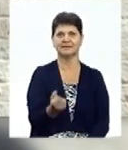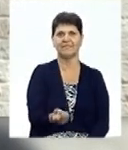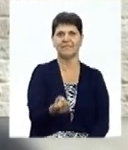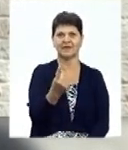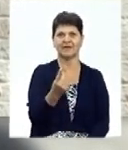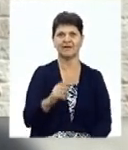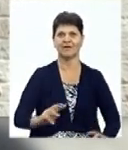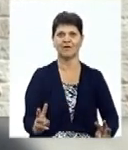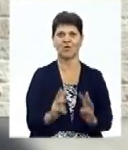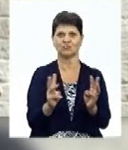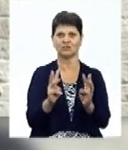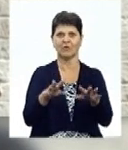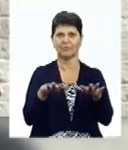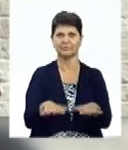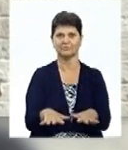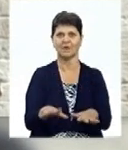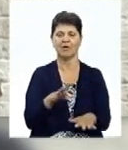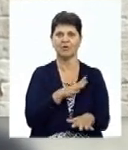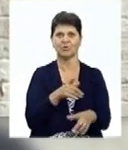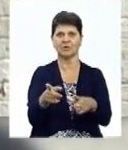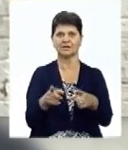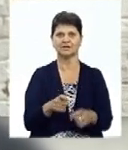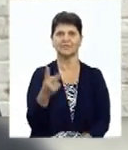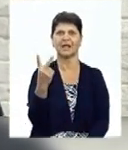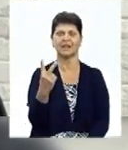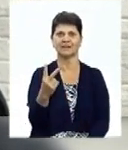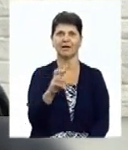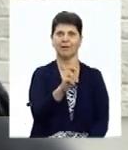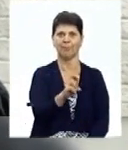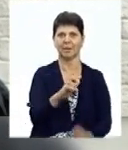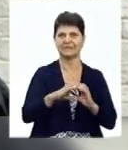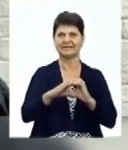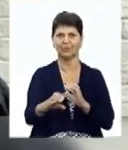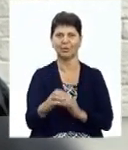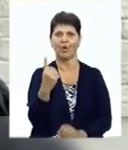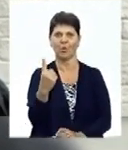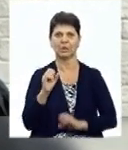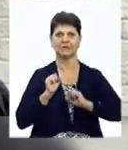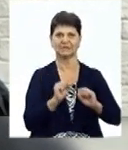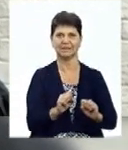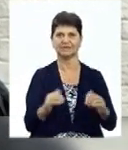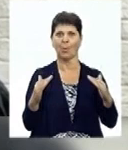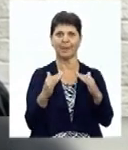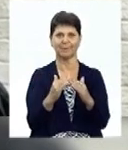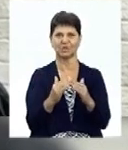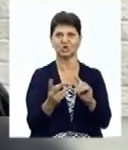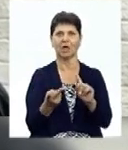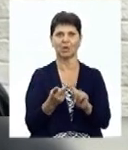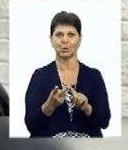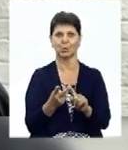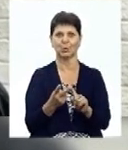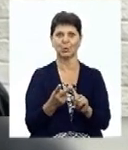пожежі. Було задійствовано два ствола Б, один для захисту приміщення, другий